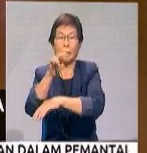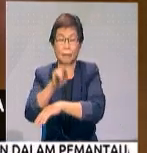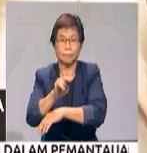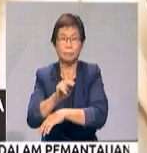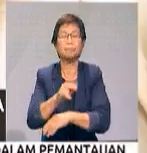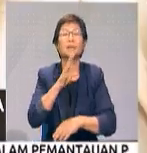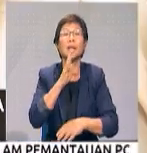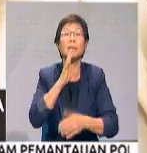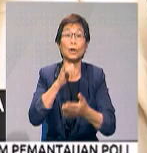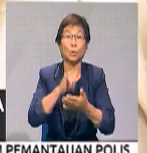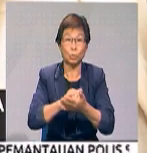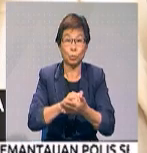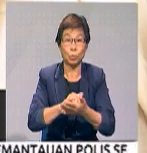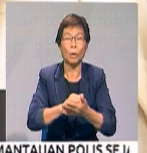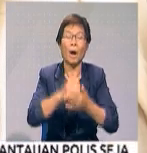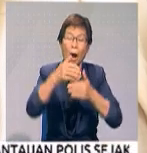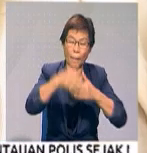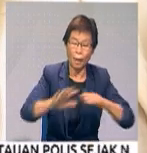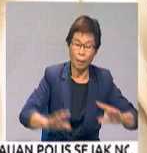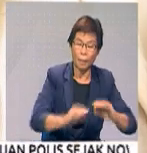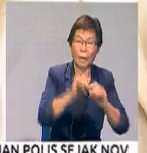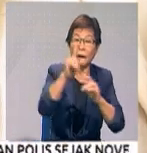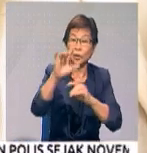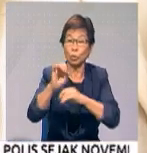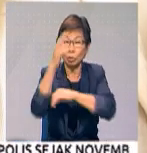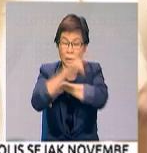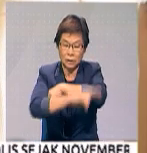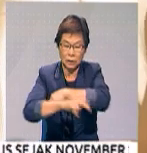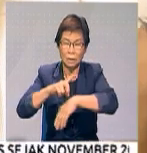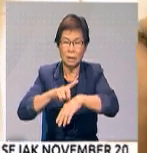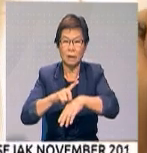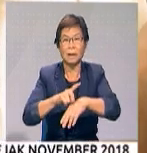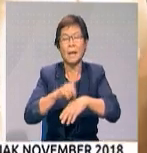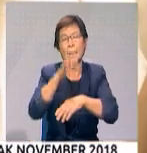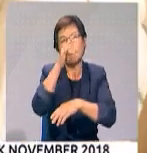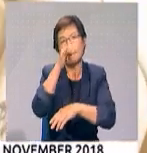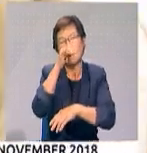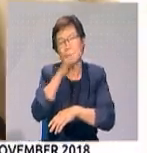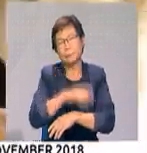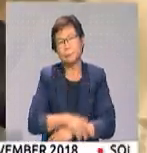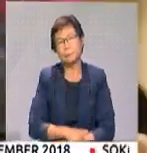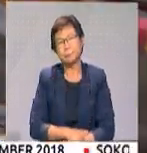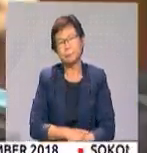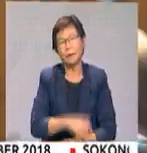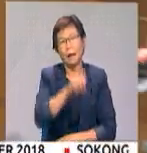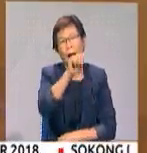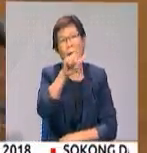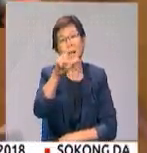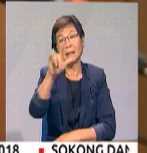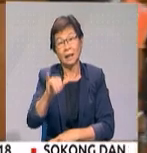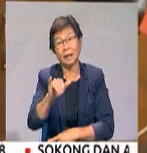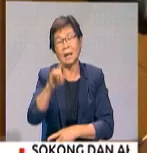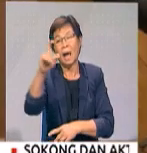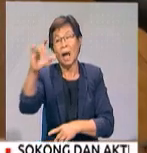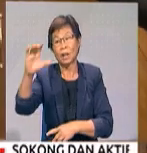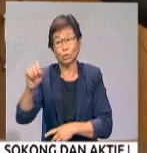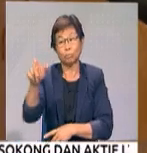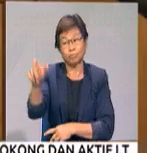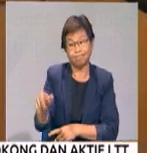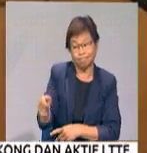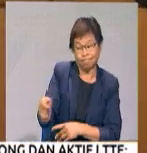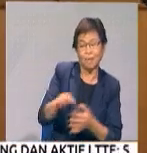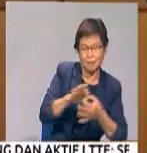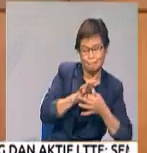Beliau menyatakannya selepas mesyuarat Esko Kerajaan Negeri di Seri Negeri Air Keruh. Adli yakin Esko berkenaan akan